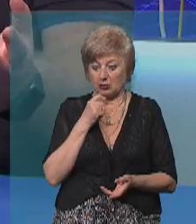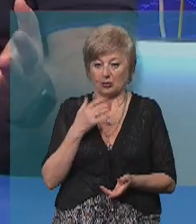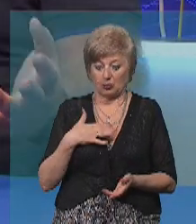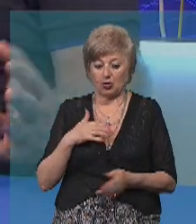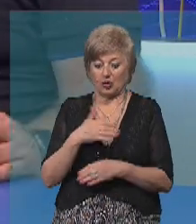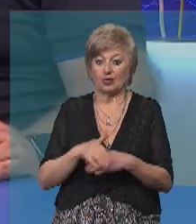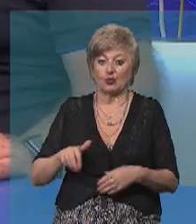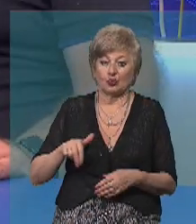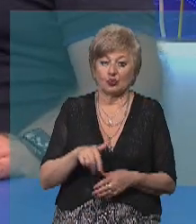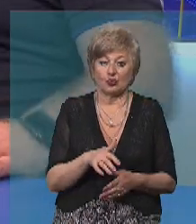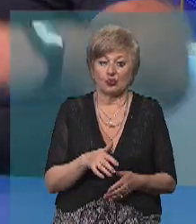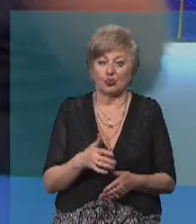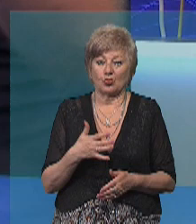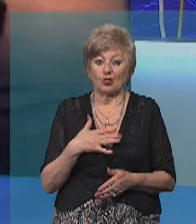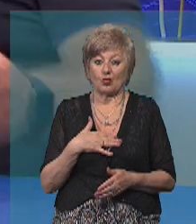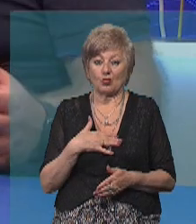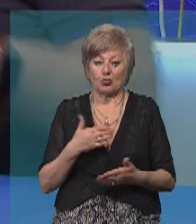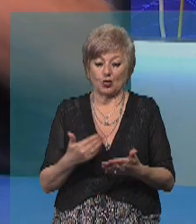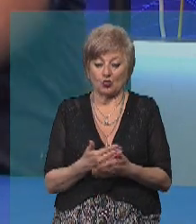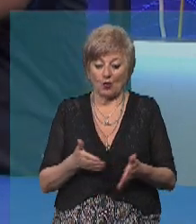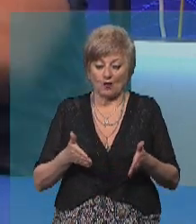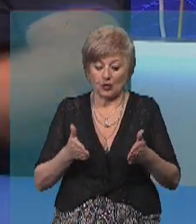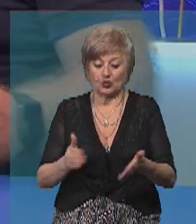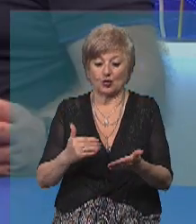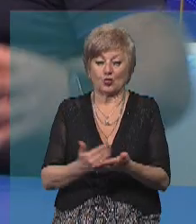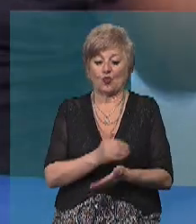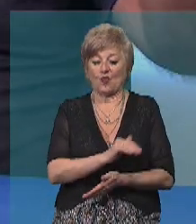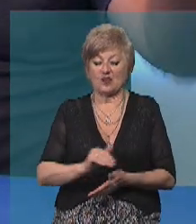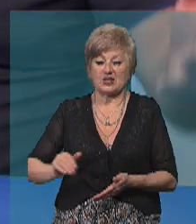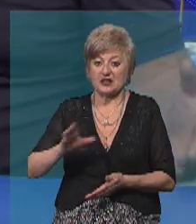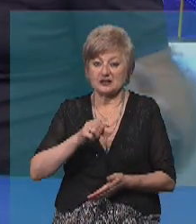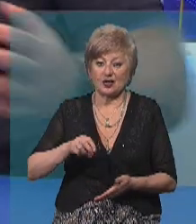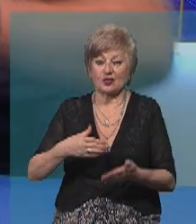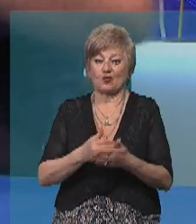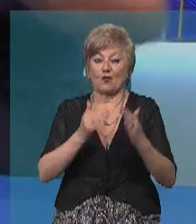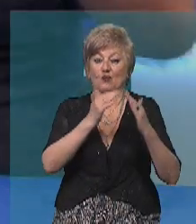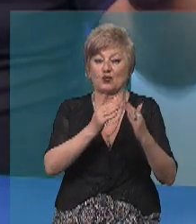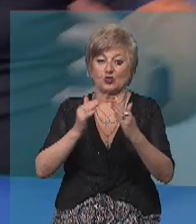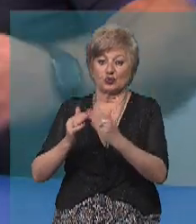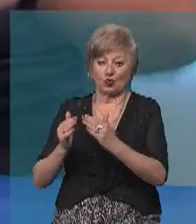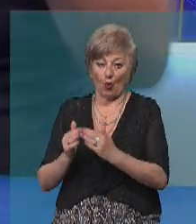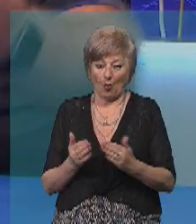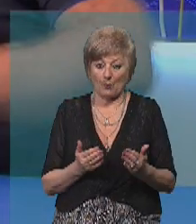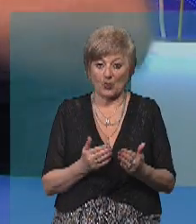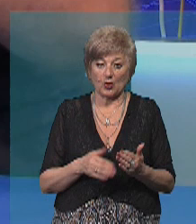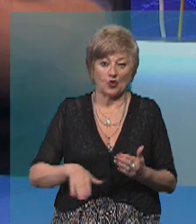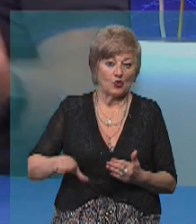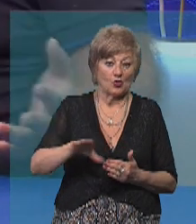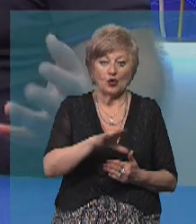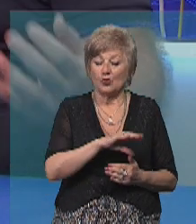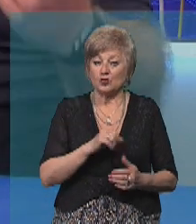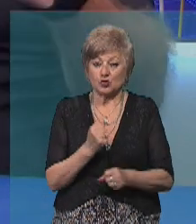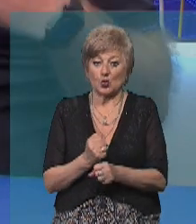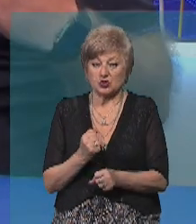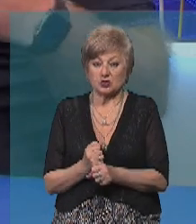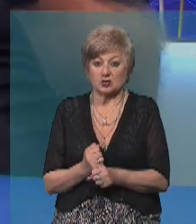на вулицю, блін, у мене нові дороги, нові дитячі садки, нові будинки, все щось, ну, все щось лагодять, все щось